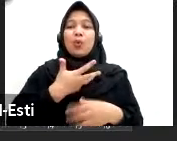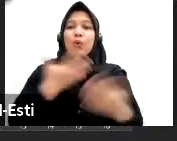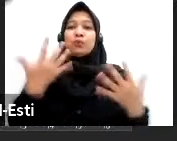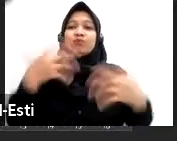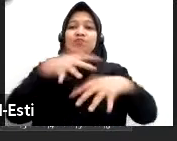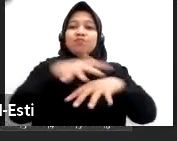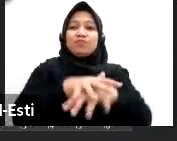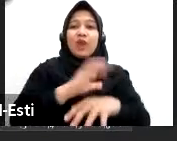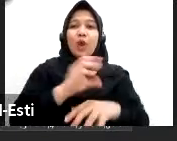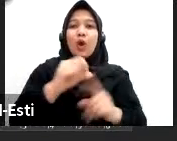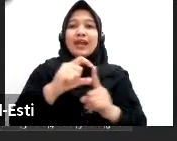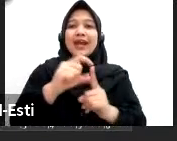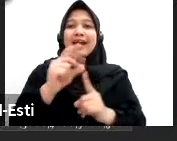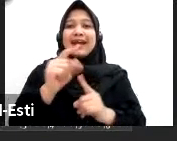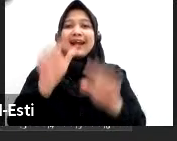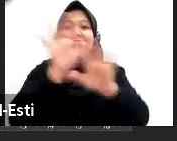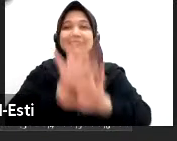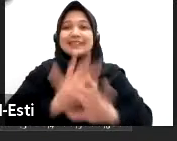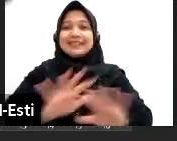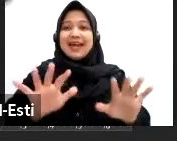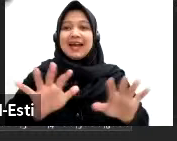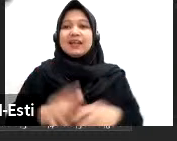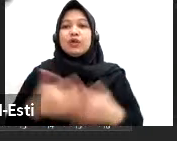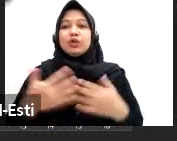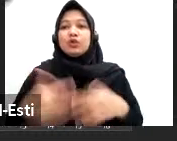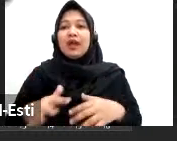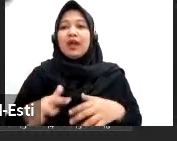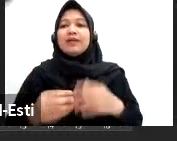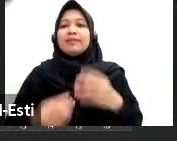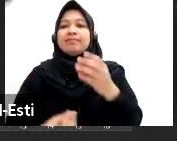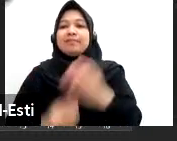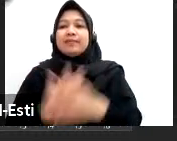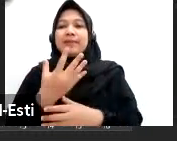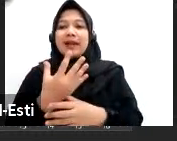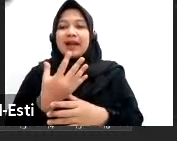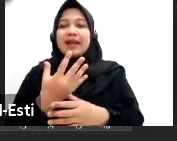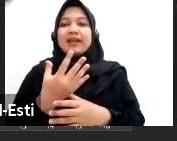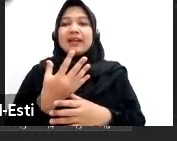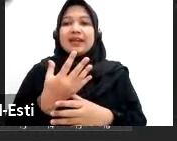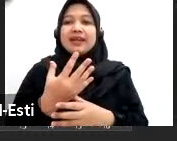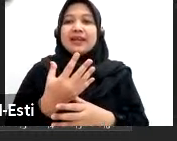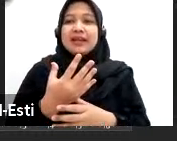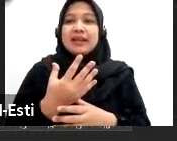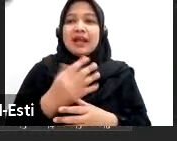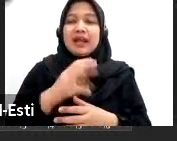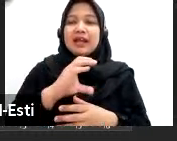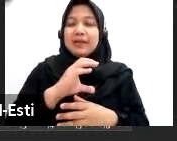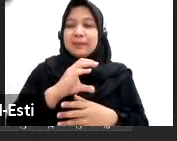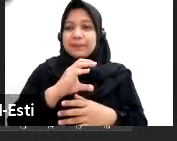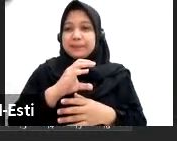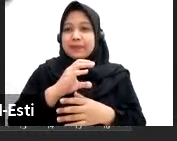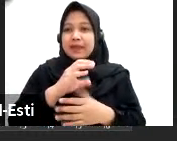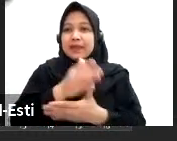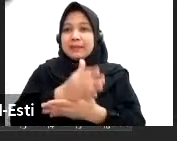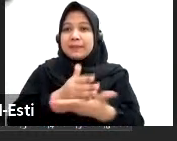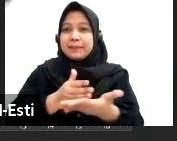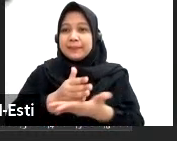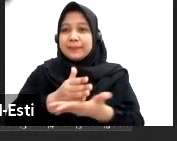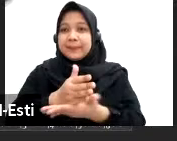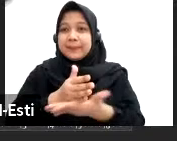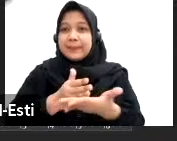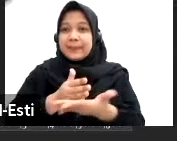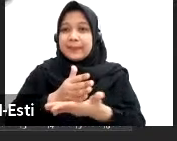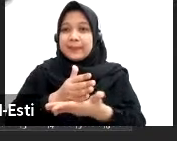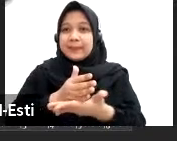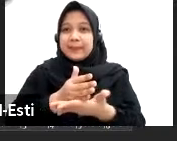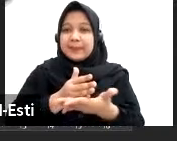nodiar dengan prosedur terhadap pengembangan karakter sworder dan polres ini Ini sudah mau tidak mau ini sudah